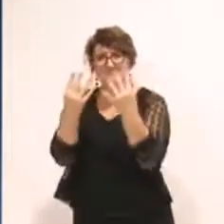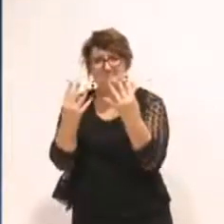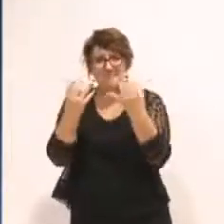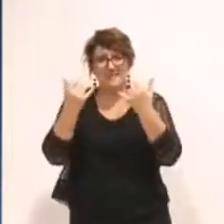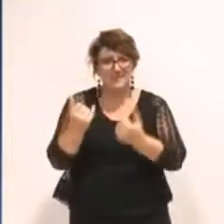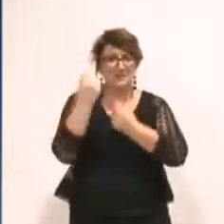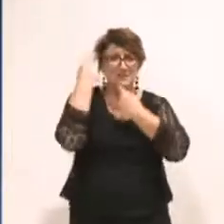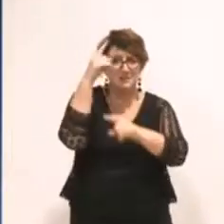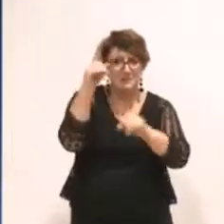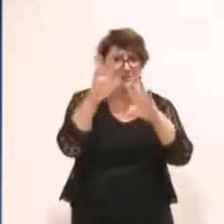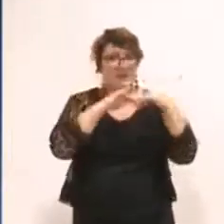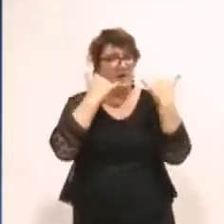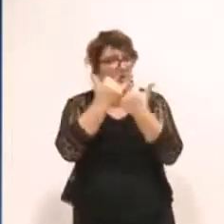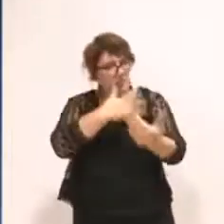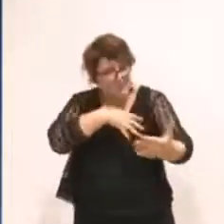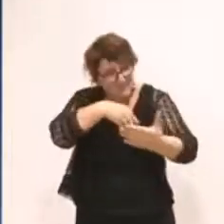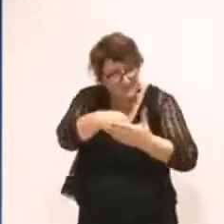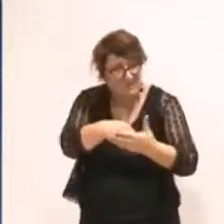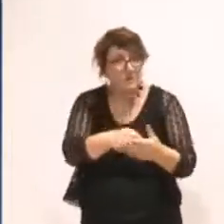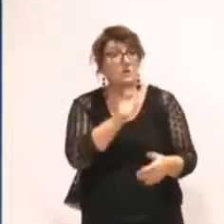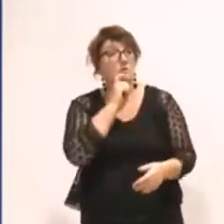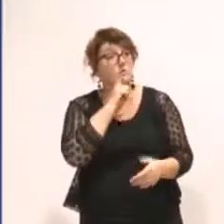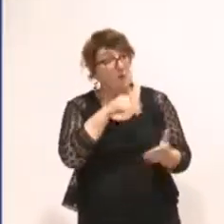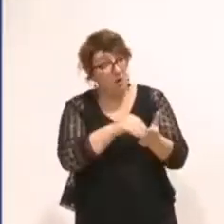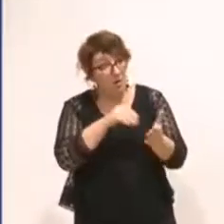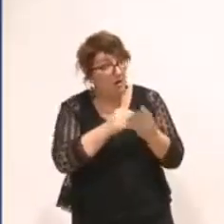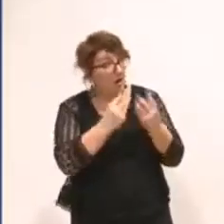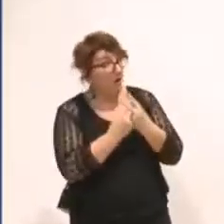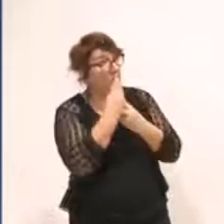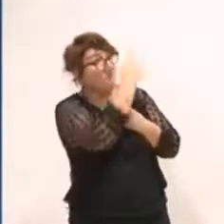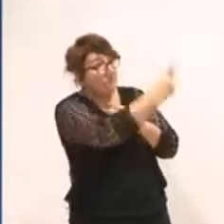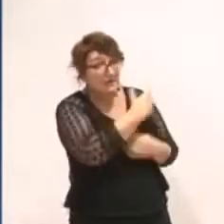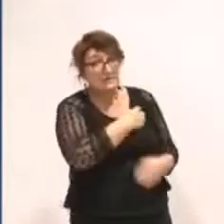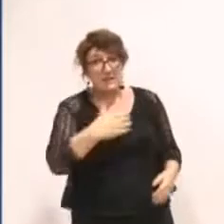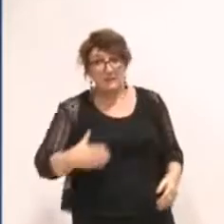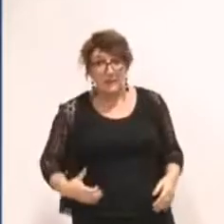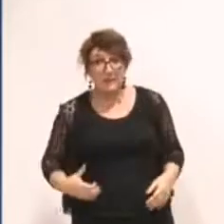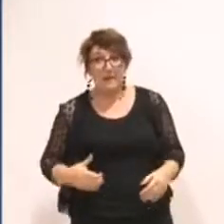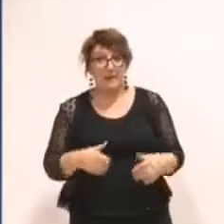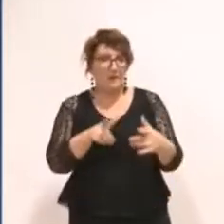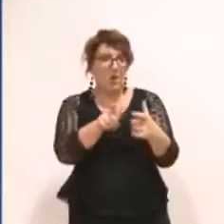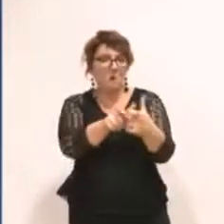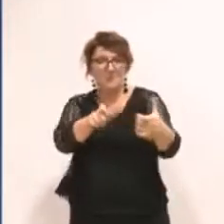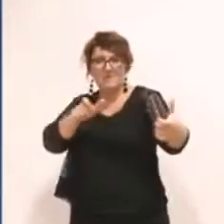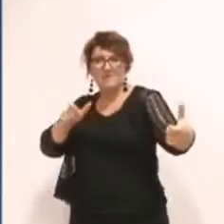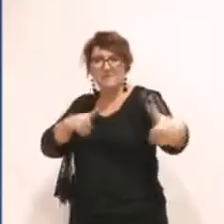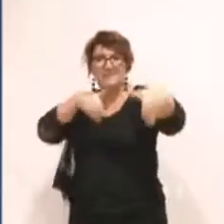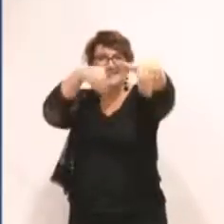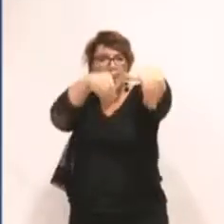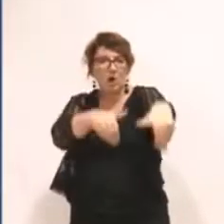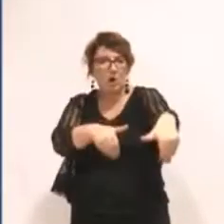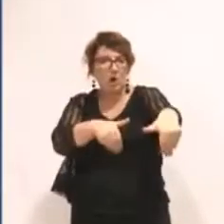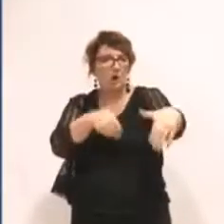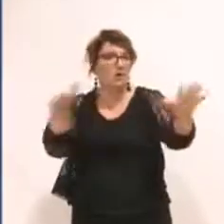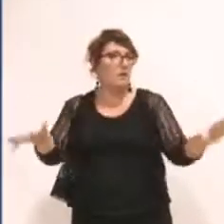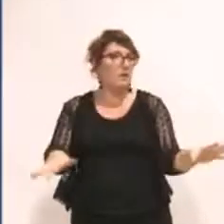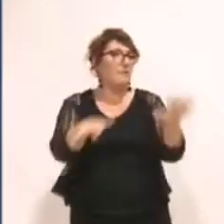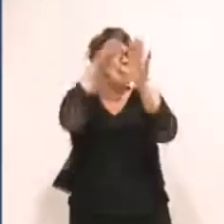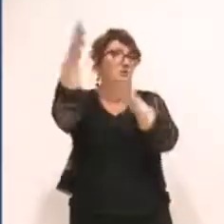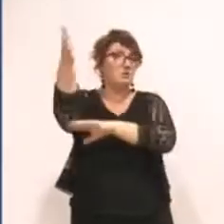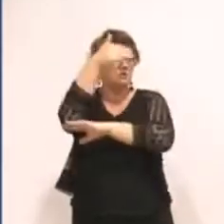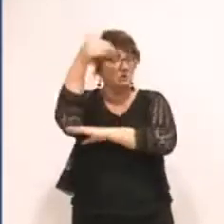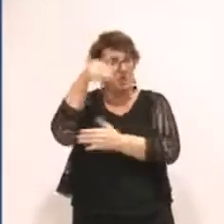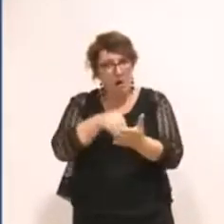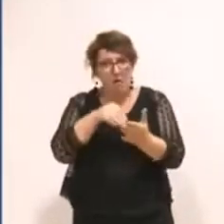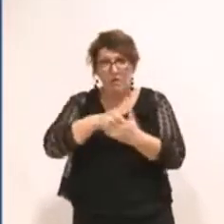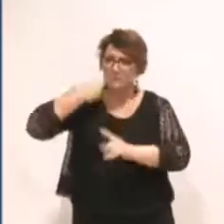dans les réunions, étaient encore tout à l'heure devant la mairie avec un cercueil. Et je trouve vraiment qu'il y a